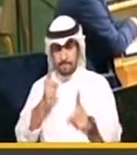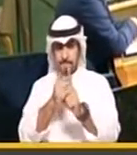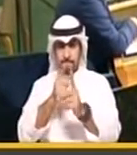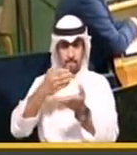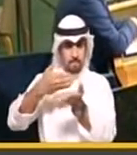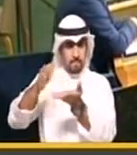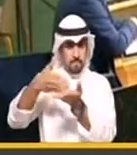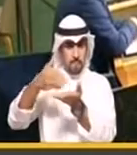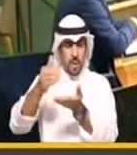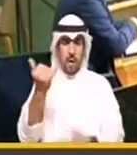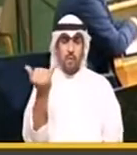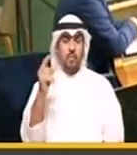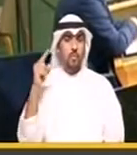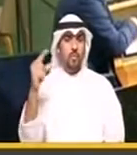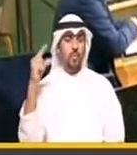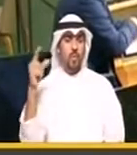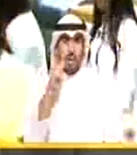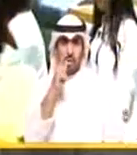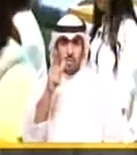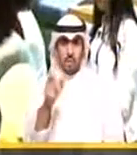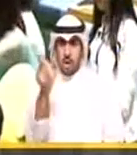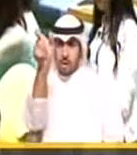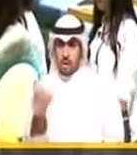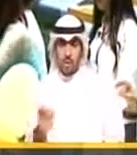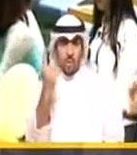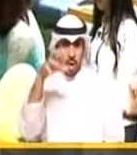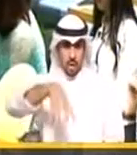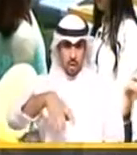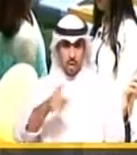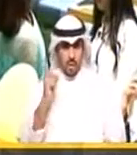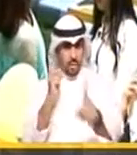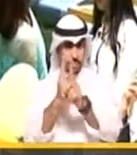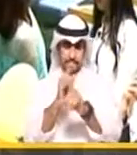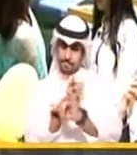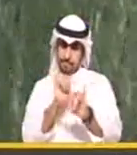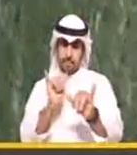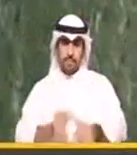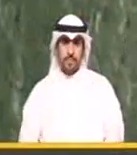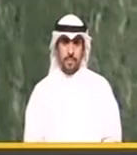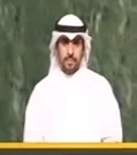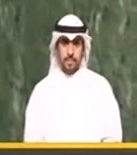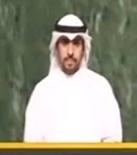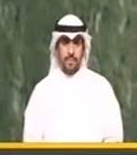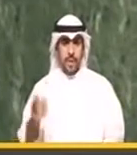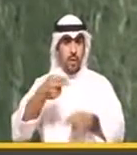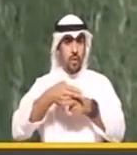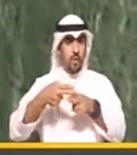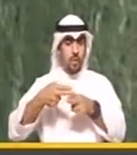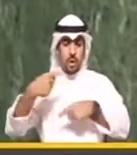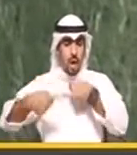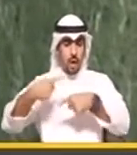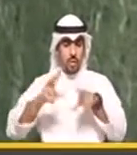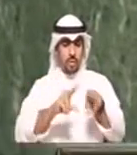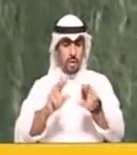لا تستطيع دوله بمفردها مجابهه ان الكويت تجدد موقفها المبدئي